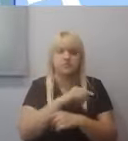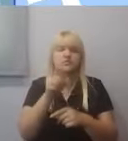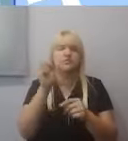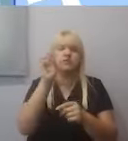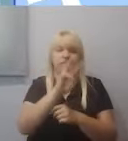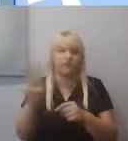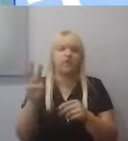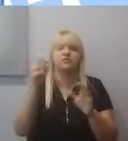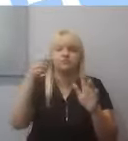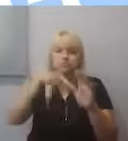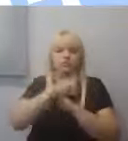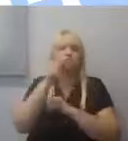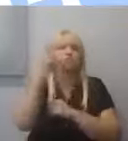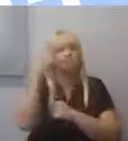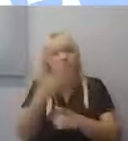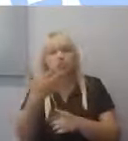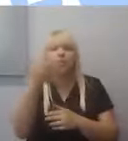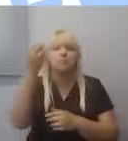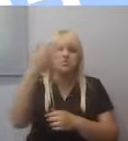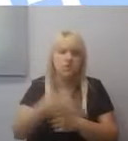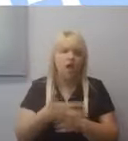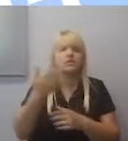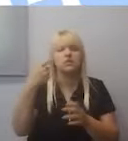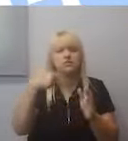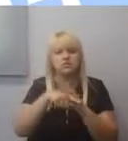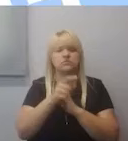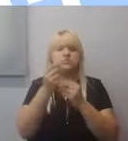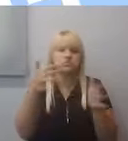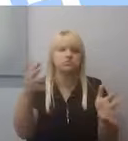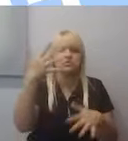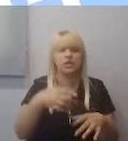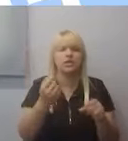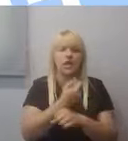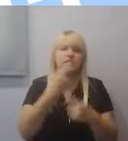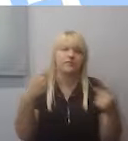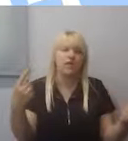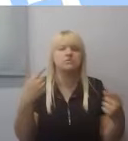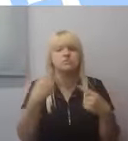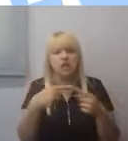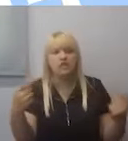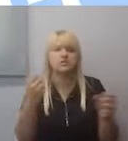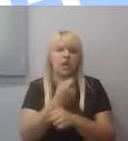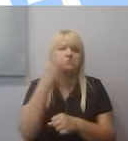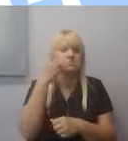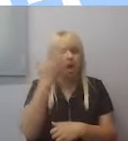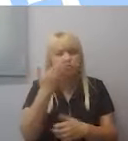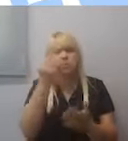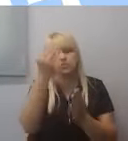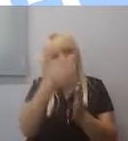padomu saraksts gan ar gar inventāra precēm gan padomiem gan tā tālāk tā kā